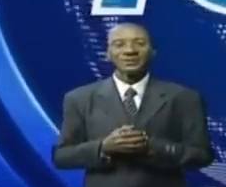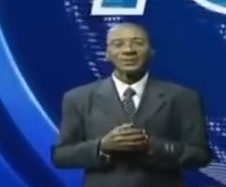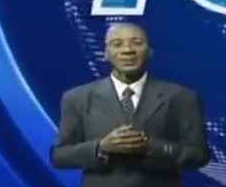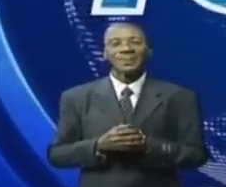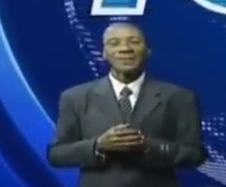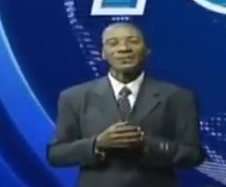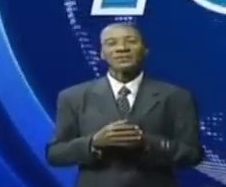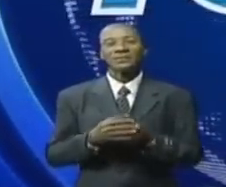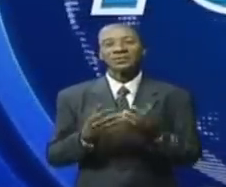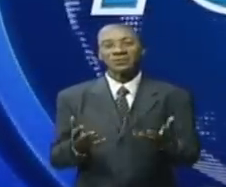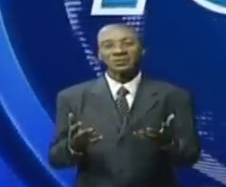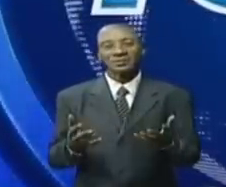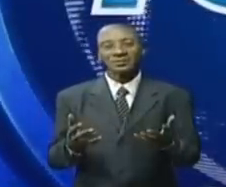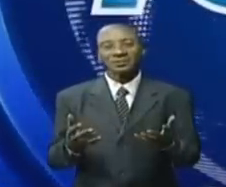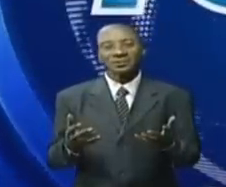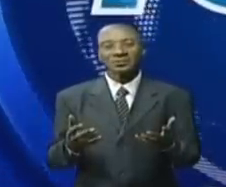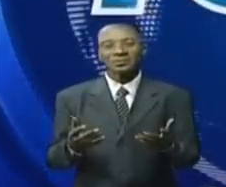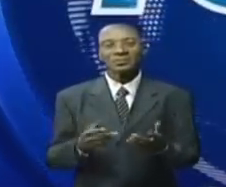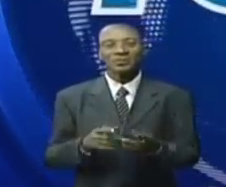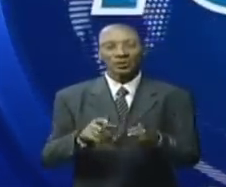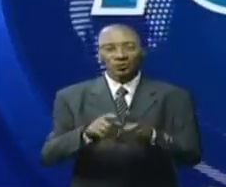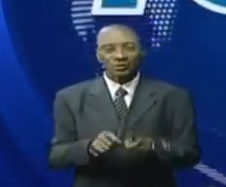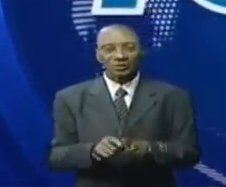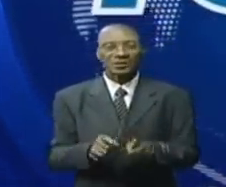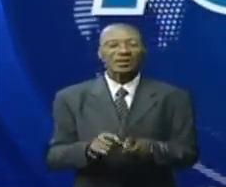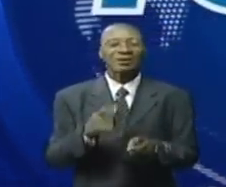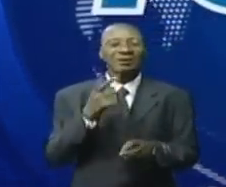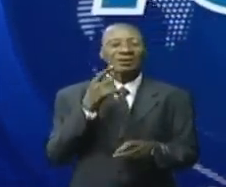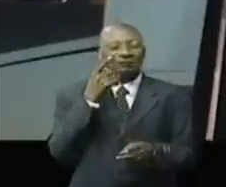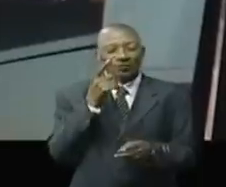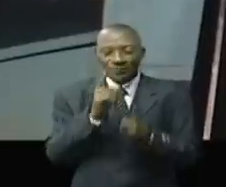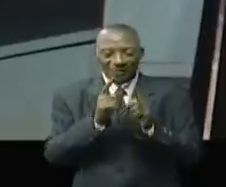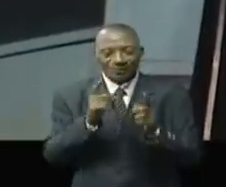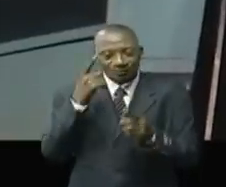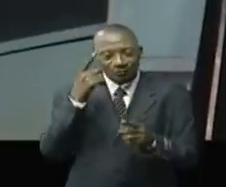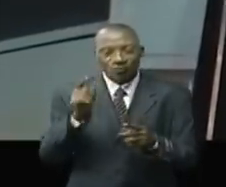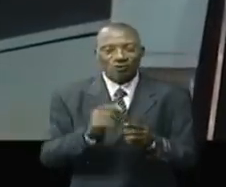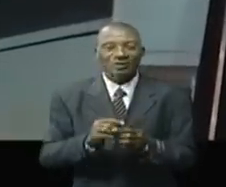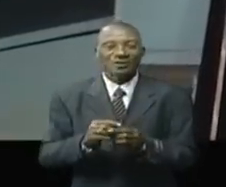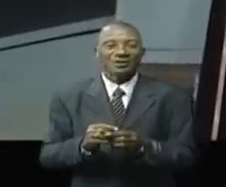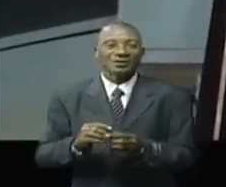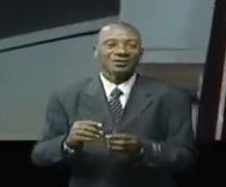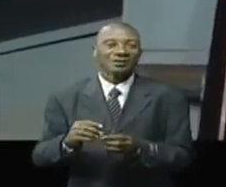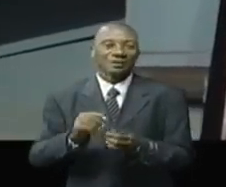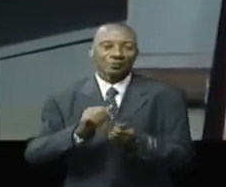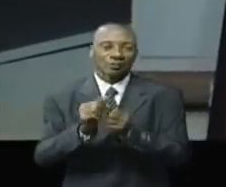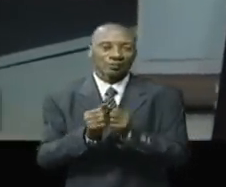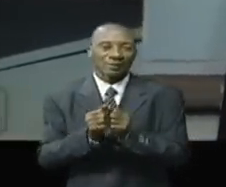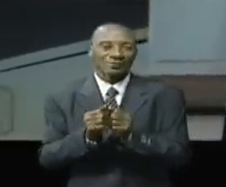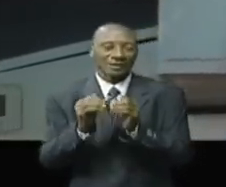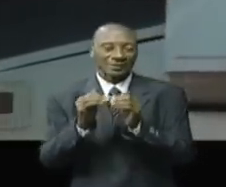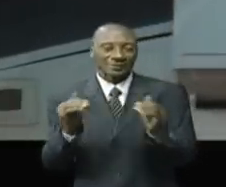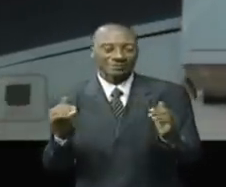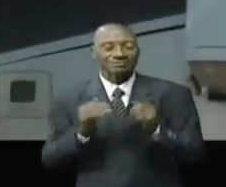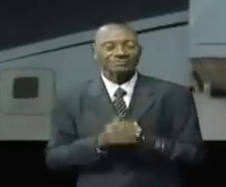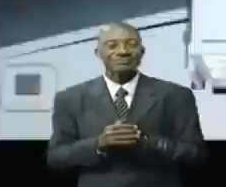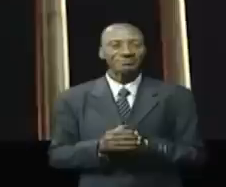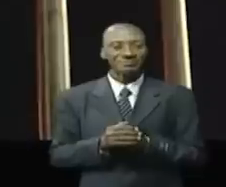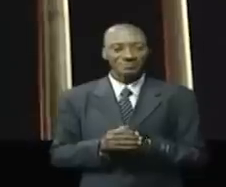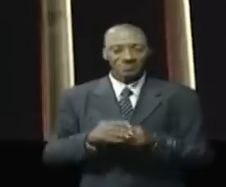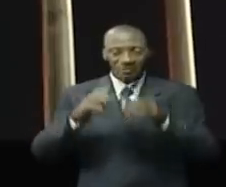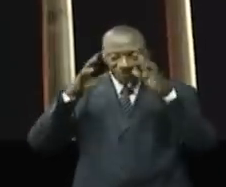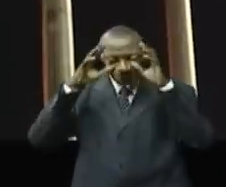pays membres de la communauté d'Afrique de l'Est. Images et commentaires. En descendant les marches de son avion présidentiel à